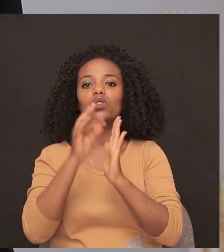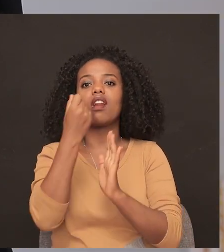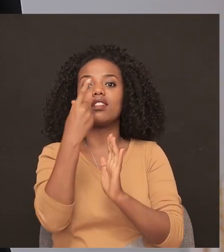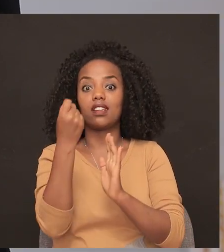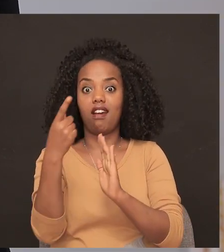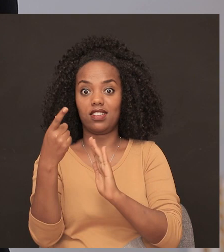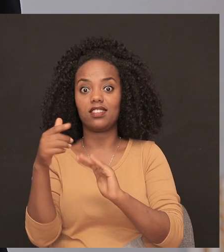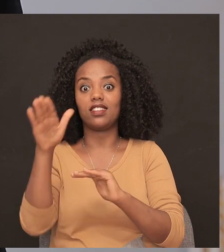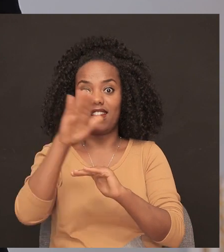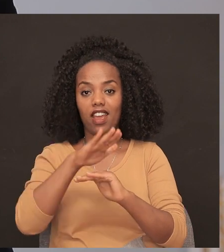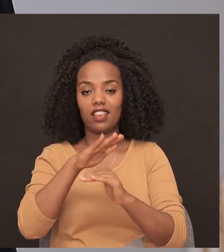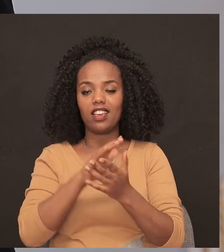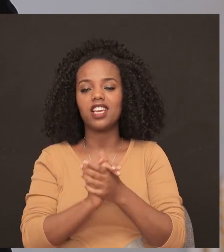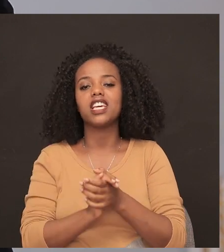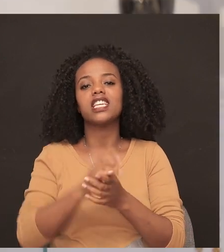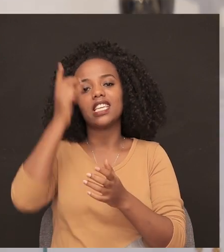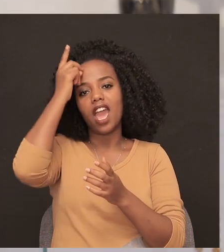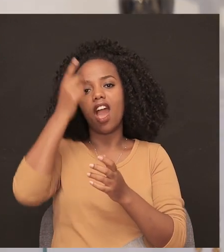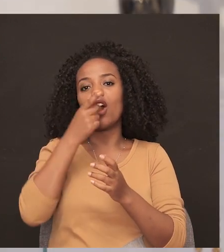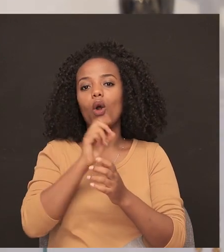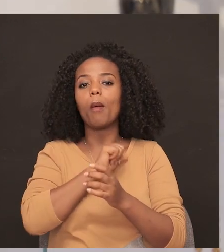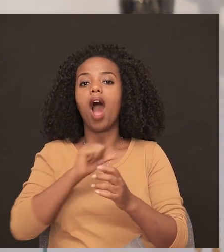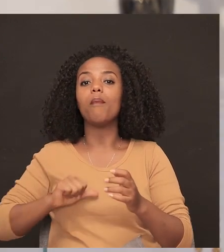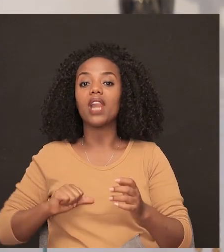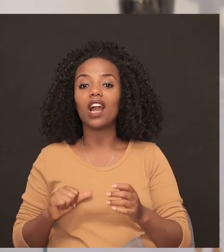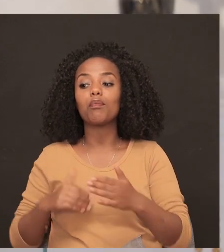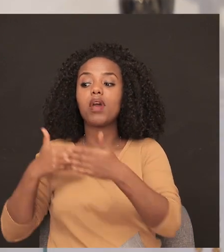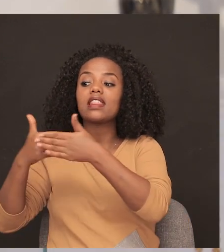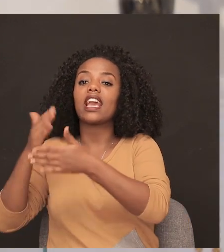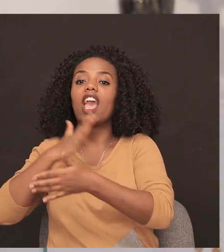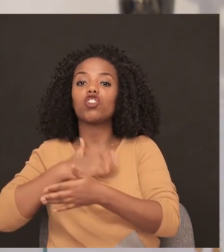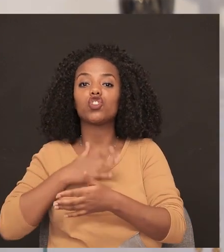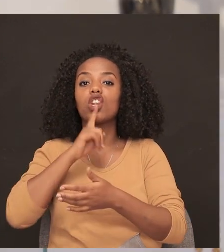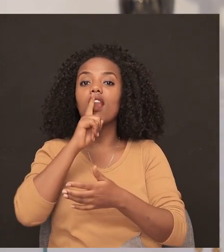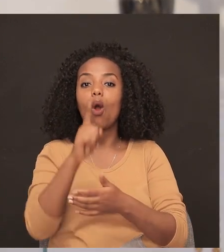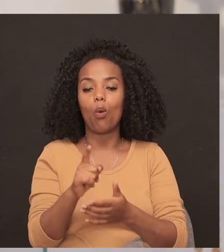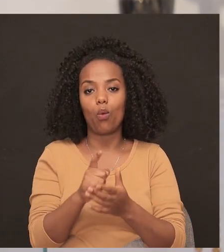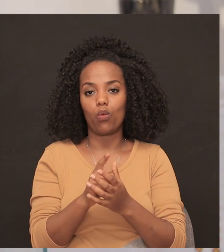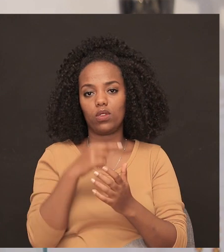11 የመጨረሻው ስንኝ የያዕቆብ አምላክ መጠጊያችን ነው ብለው ይላሉ።